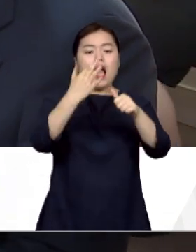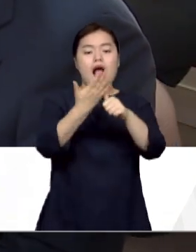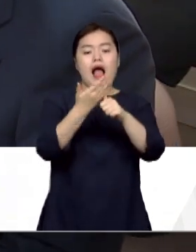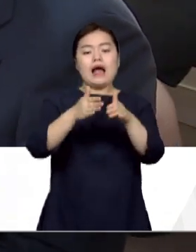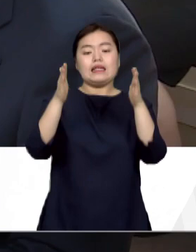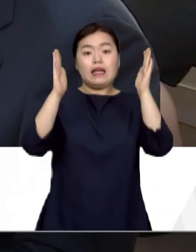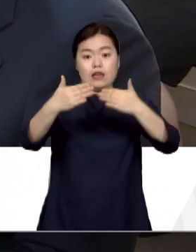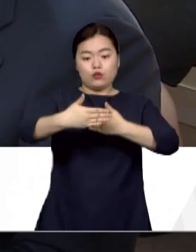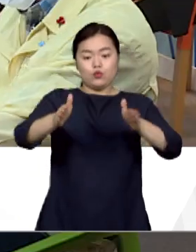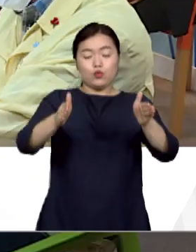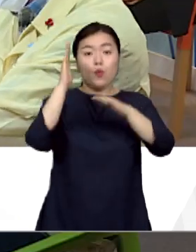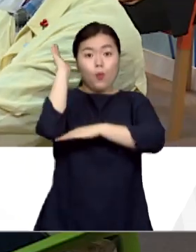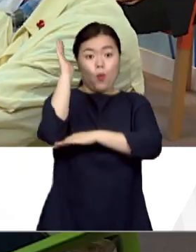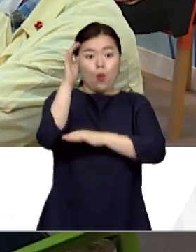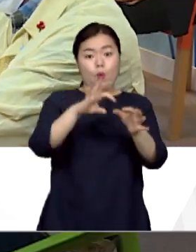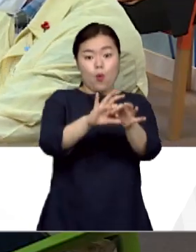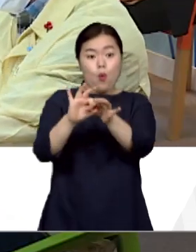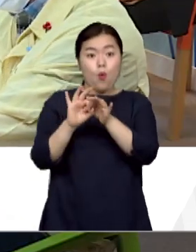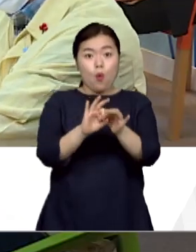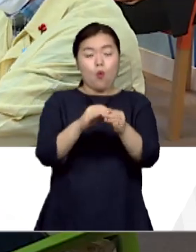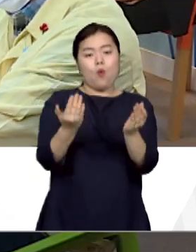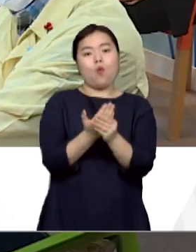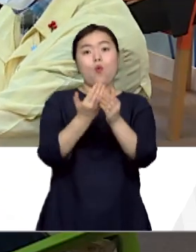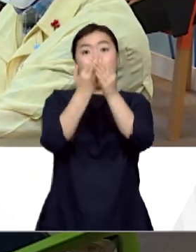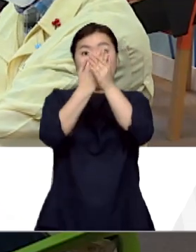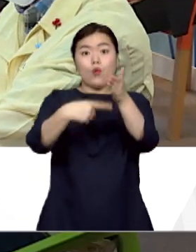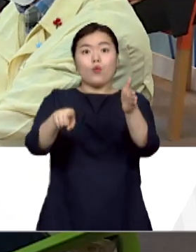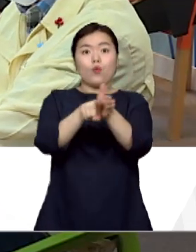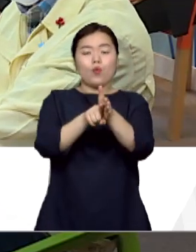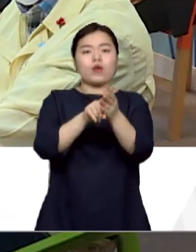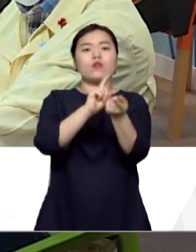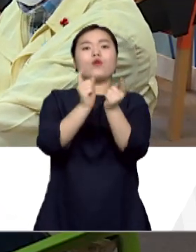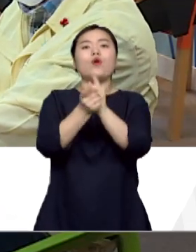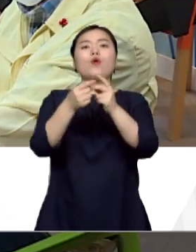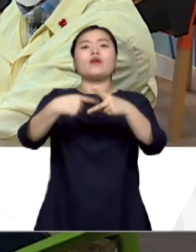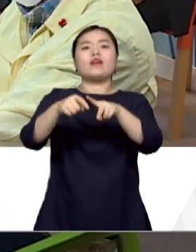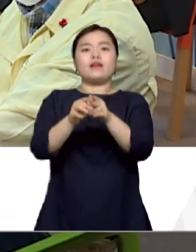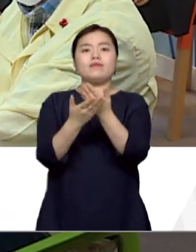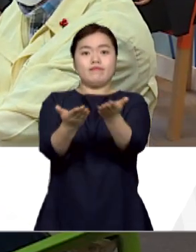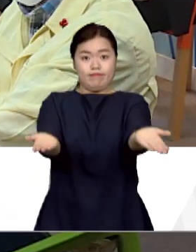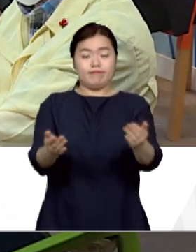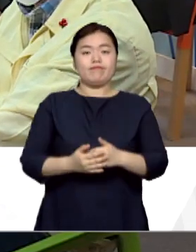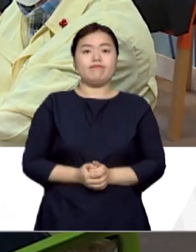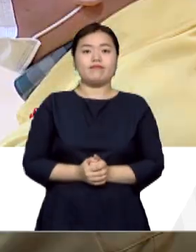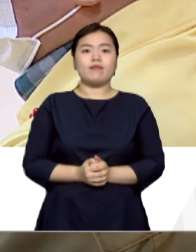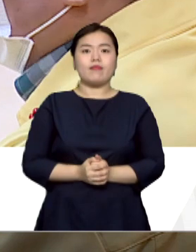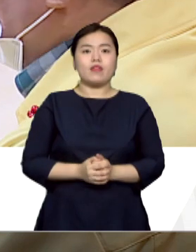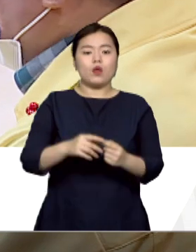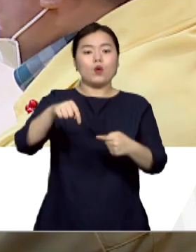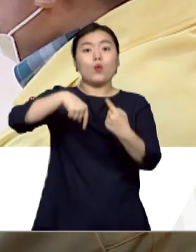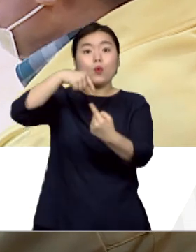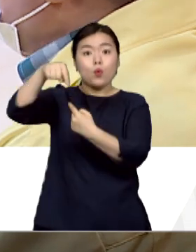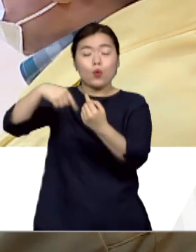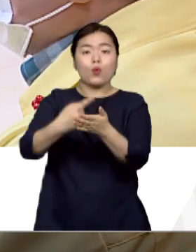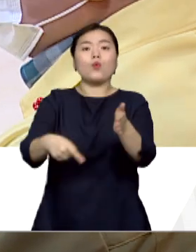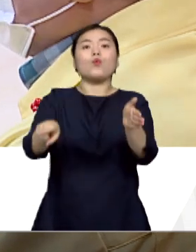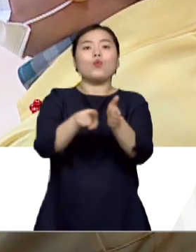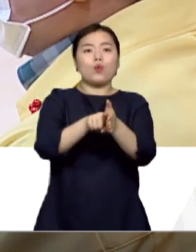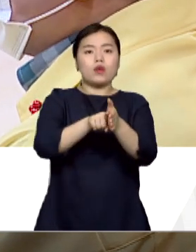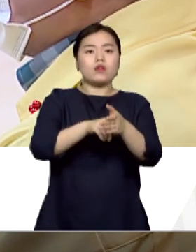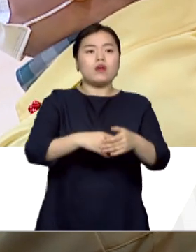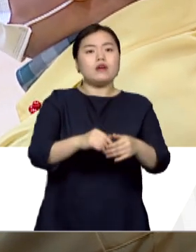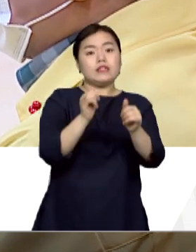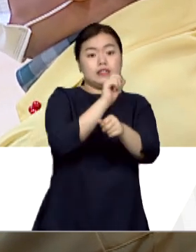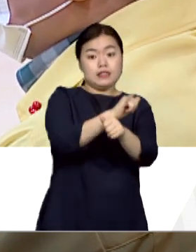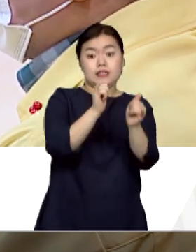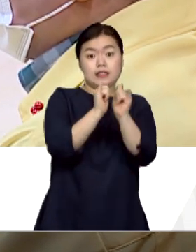안양학 교육과정을 공동 주관 운영하며 콘텐츠 활용과 개발에 있어 상호 협력을 이어가게 됩니다. 아울러 원활한 학사